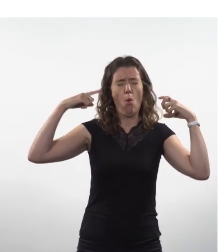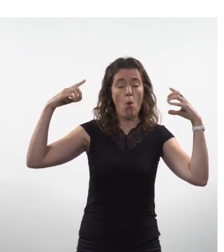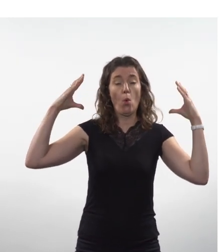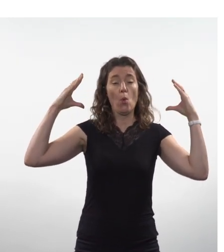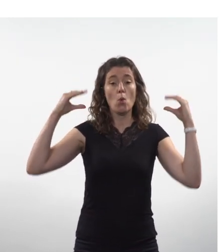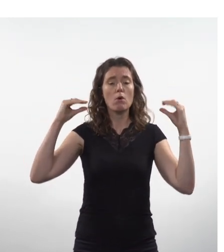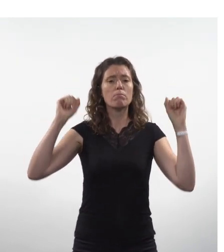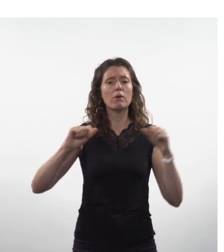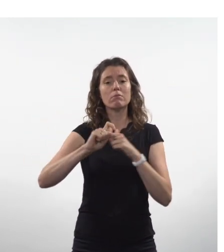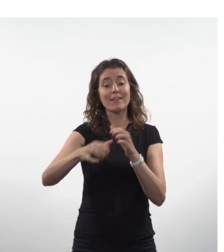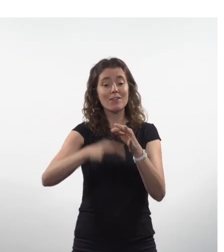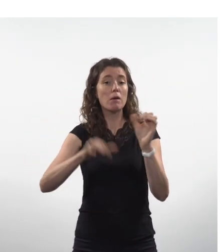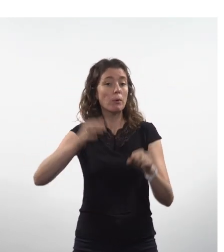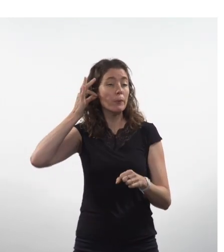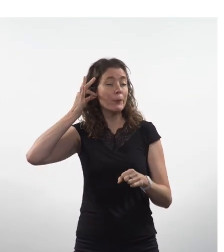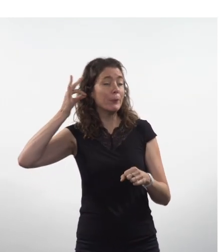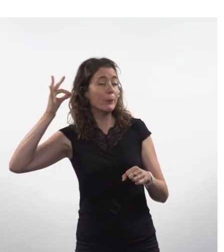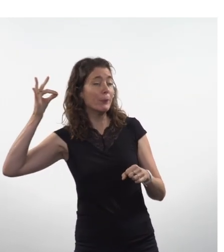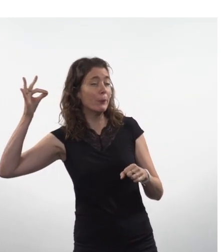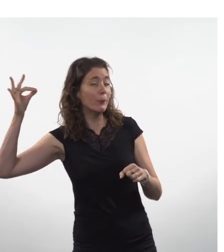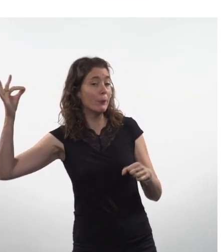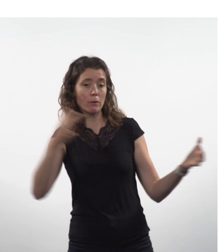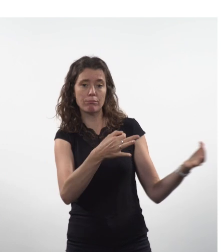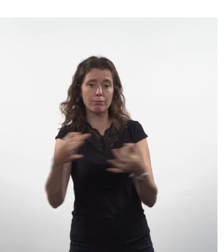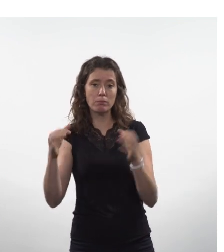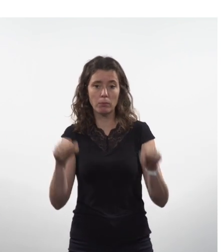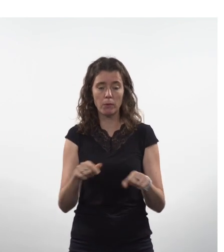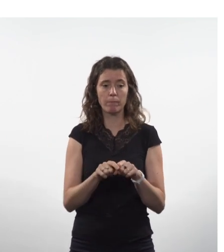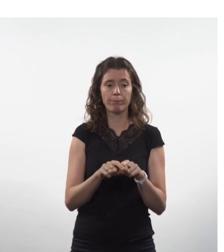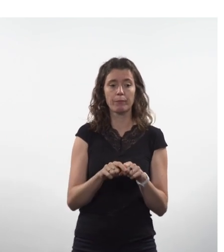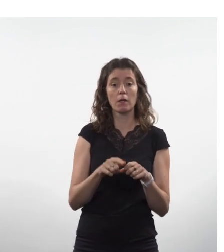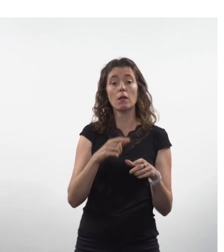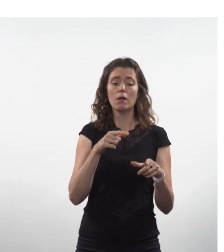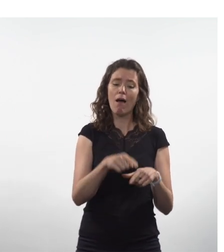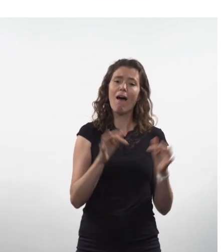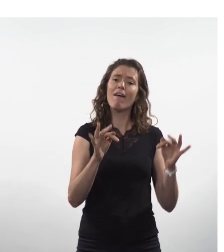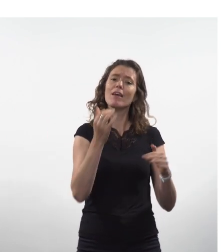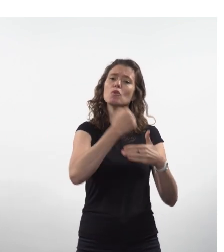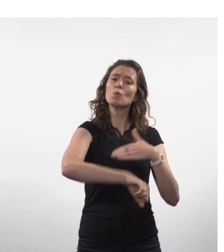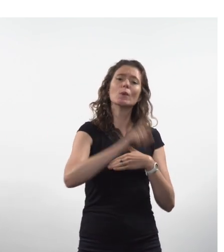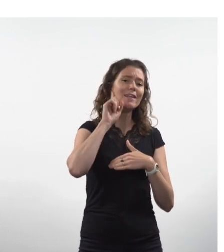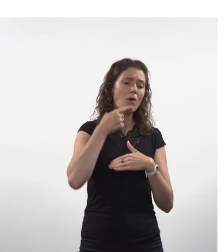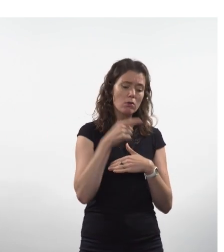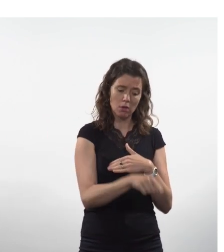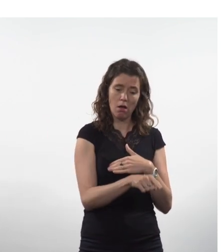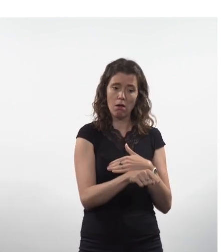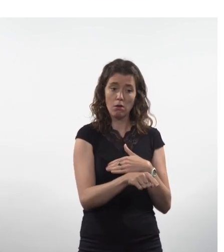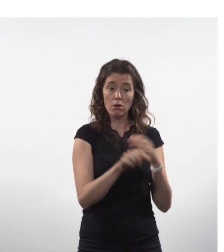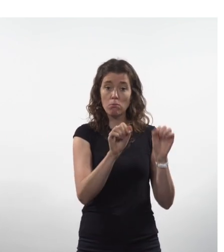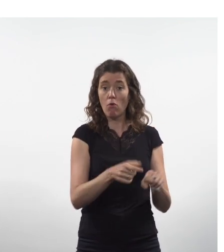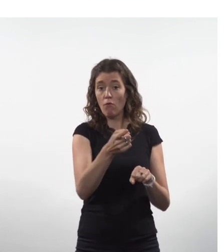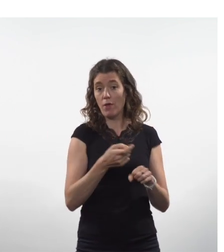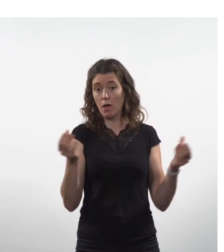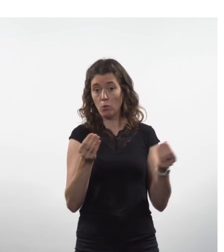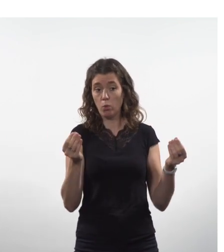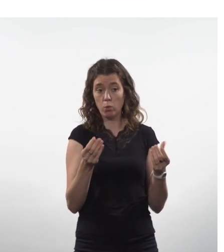des acouphènes, les péracoïdes. Et pour les surdité de naissance, quand on assure de naissance, c'est-à-dire que ça peut être